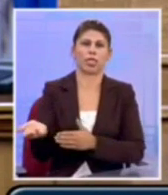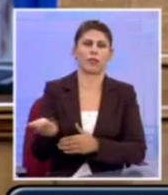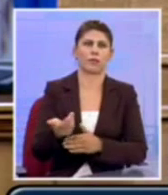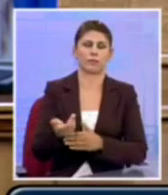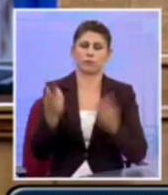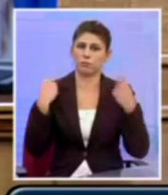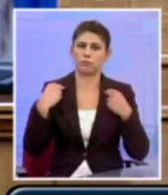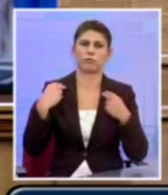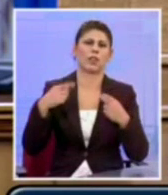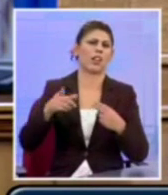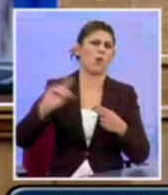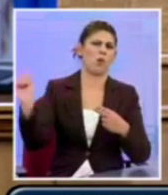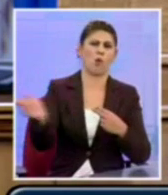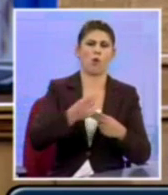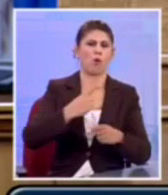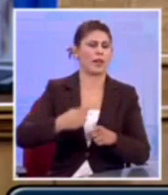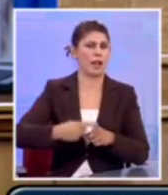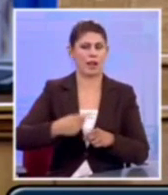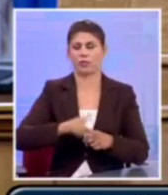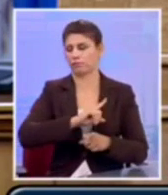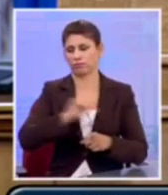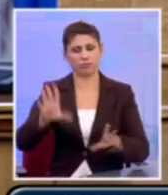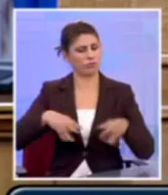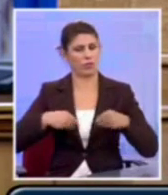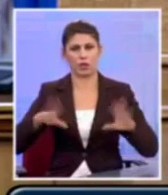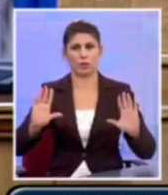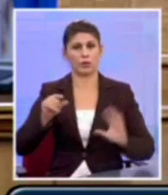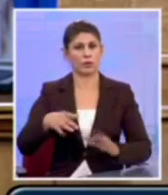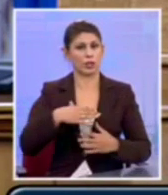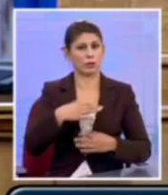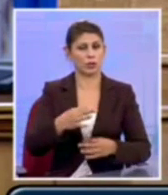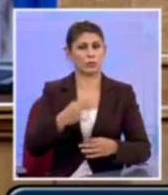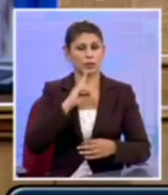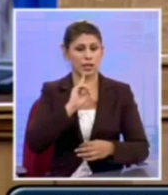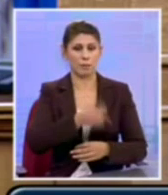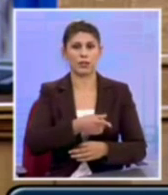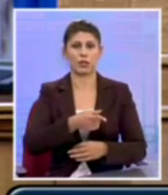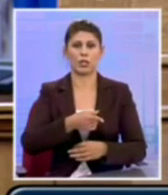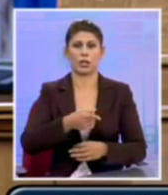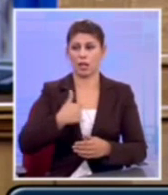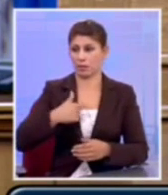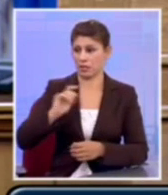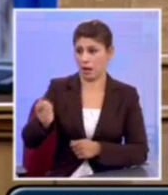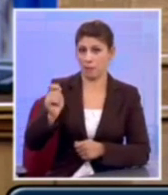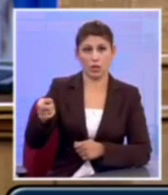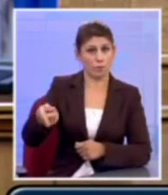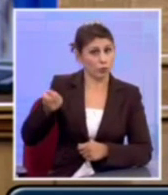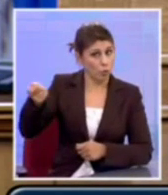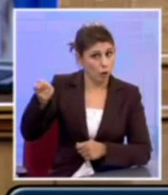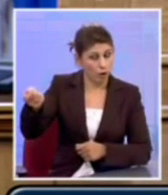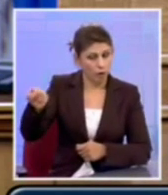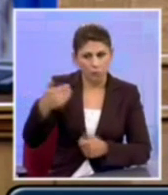υποταγής που αντιπροσώπευε και αντιπροσωπεύει η επιταγή αποπληρωμής ενός